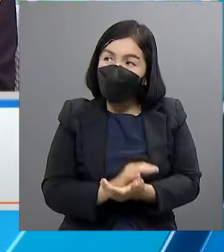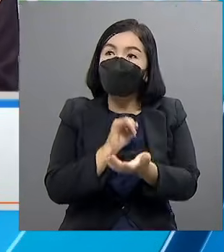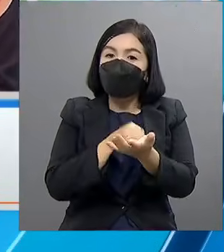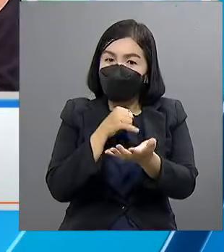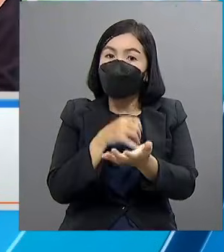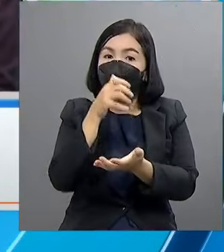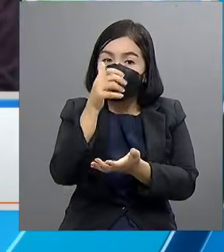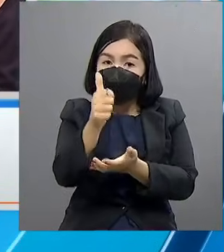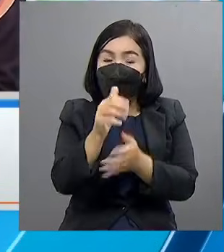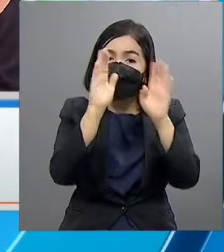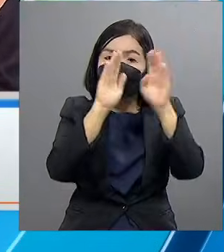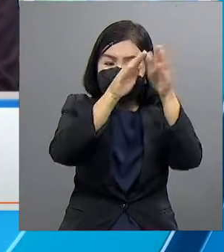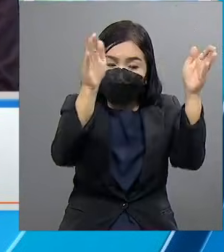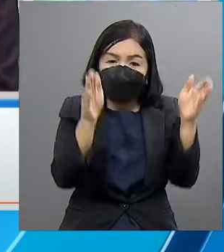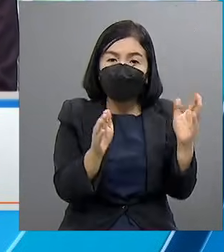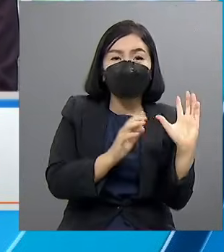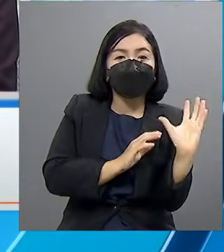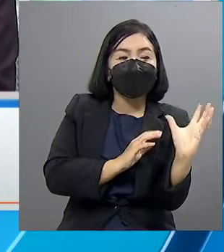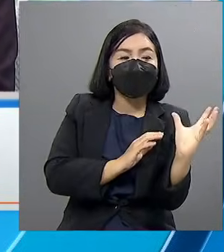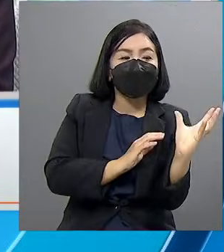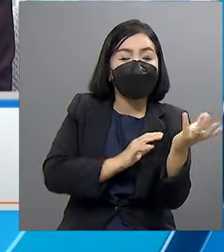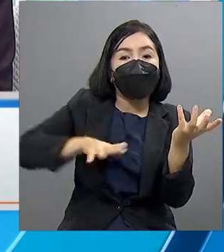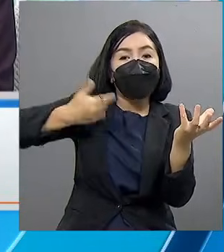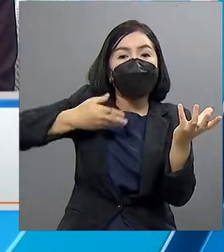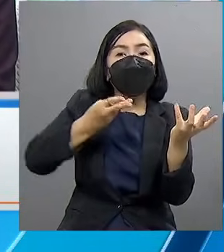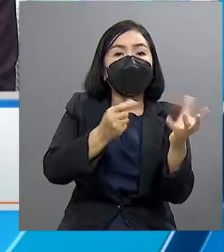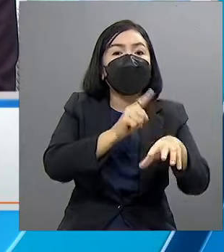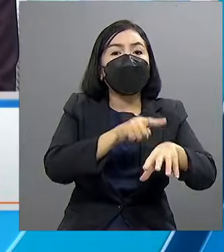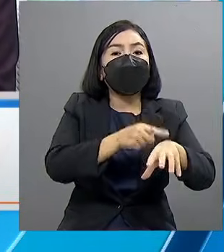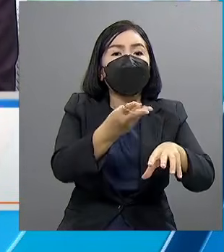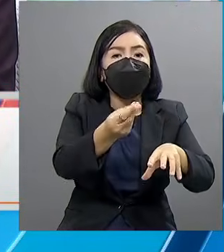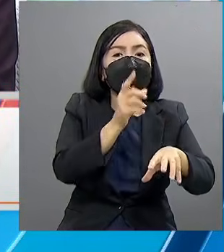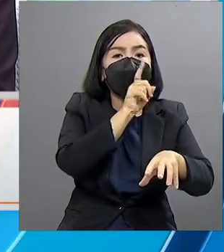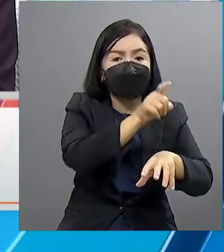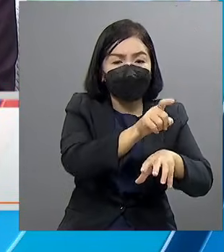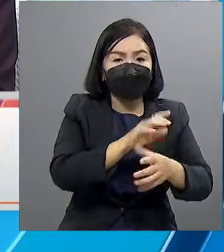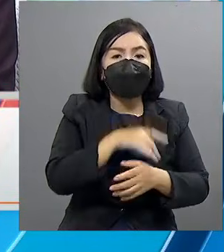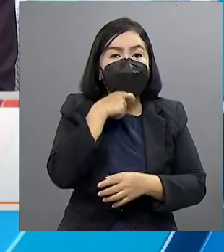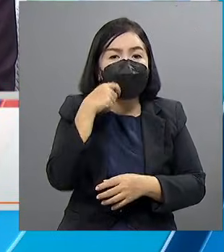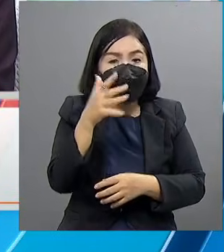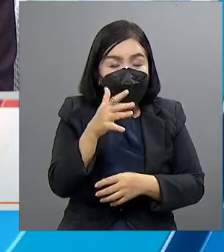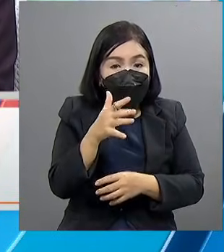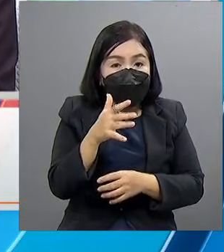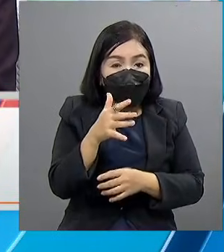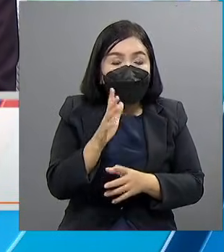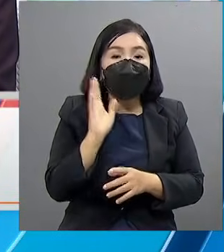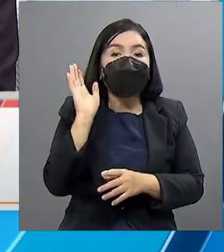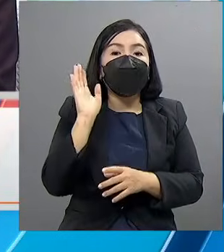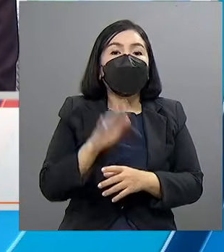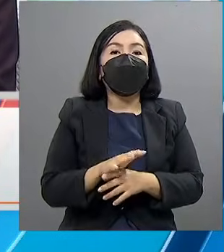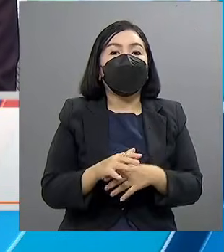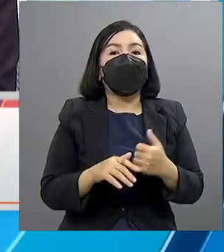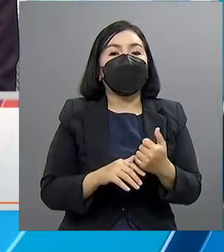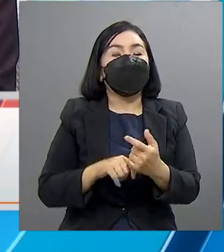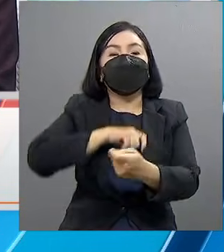ขนาดไหนครับมันถึงจะแบบอุ่นพอดีมันจะไม่แห้งเกินไปครับ ถ้าเกิดอุ่นไมโครเวฟก็คือห่อใส่ไปทั้งห่อเลยนะคะ